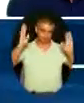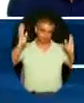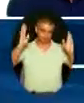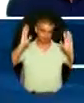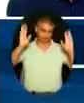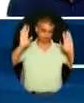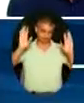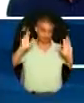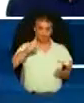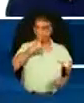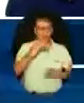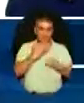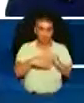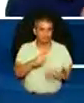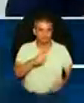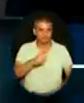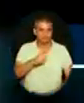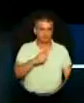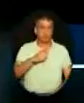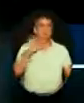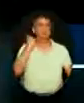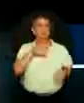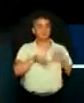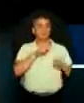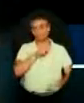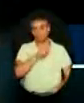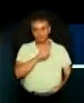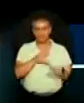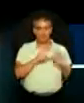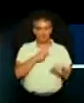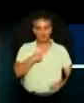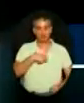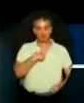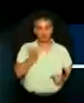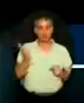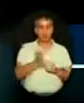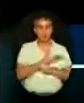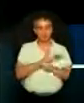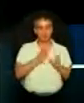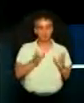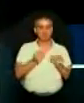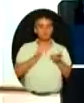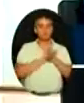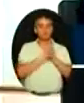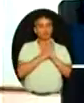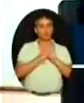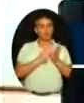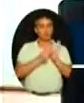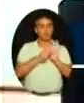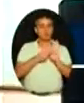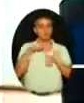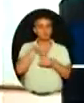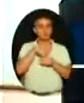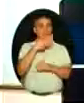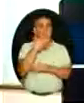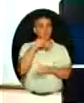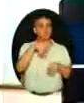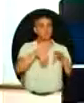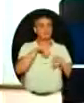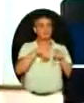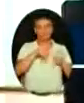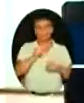עניין. בסוף לא מדובר את ההתנחלויות, אנחנו נפנה באמצעות שינוי פוליטי במדינת ישראל